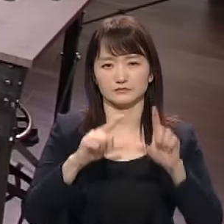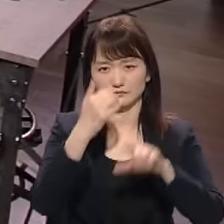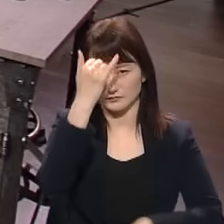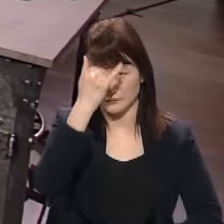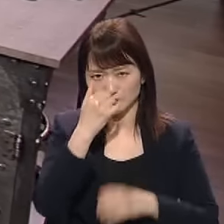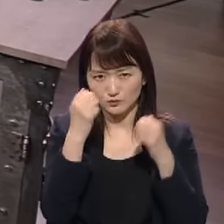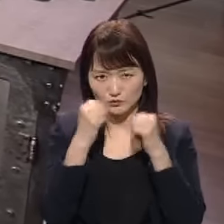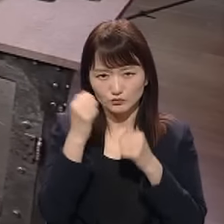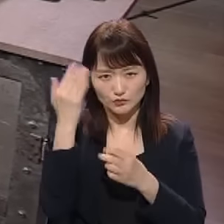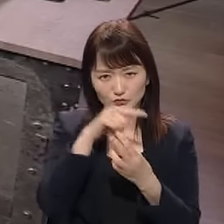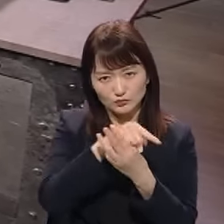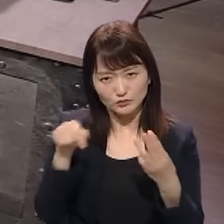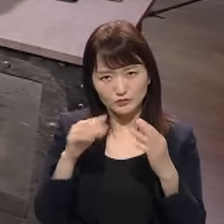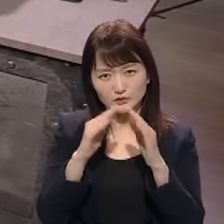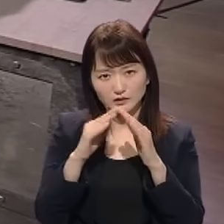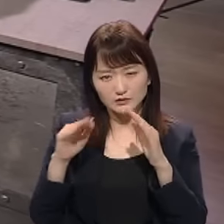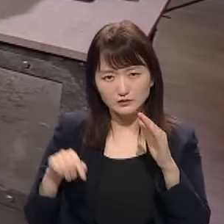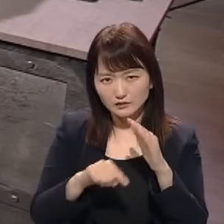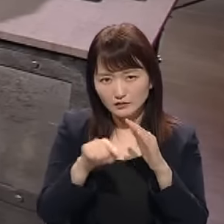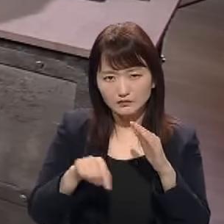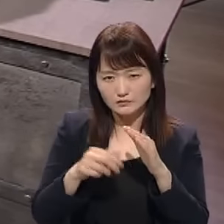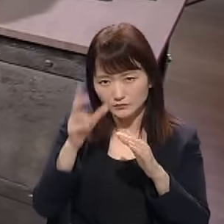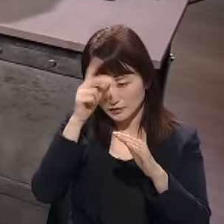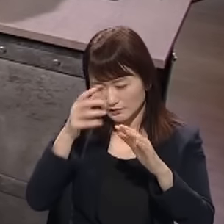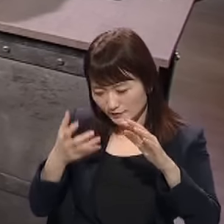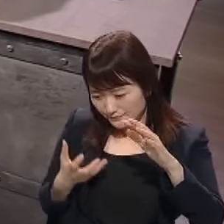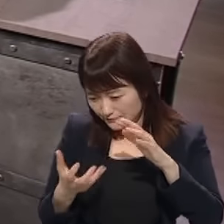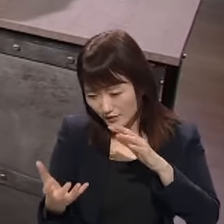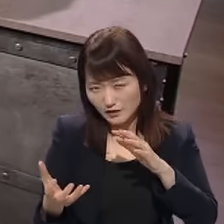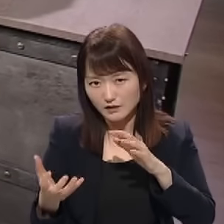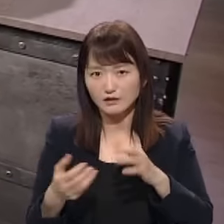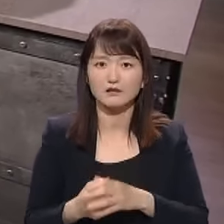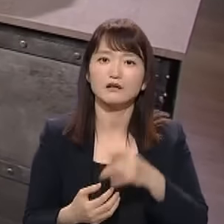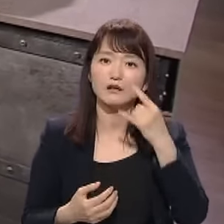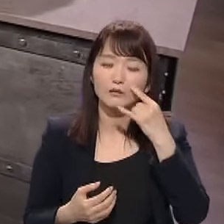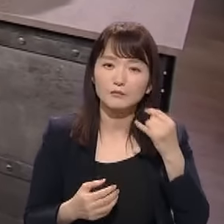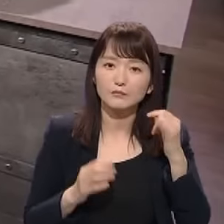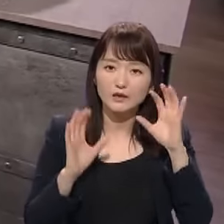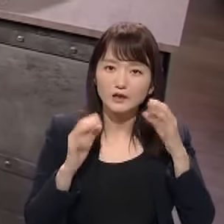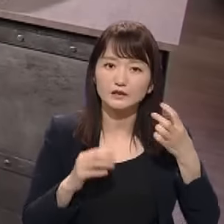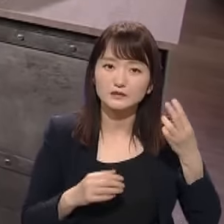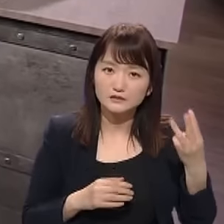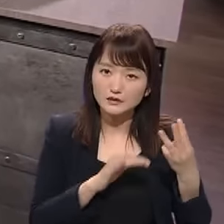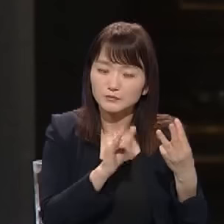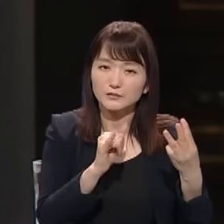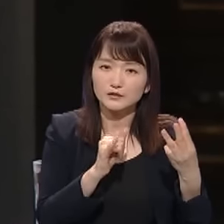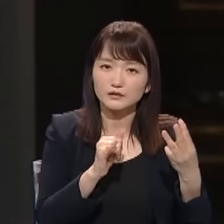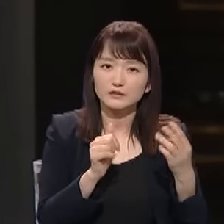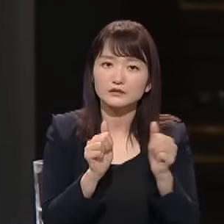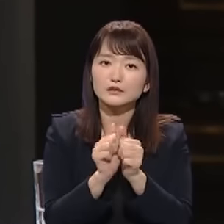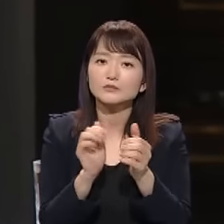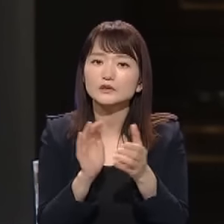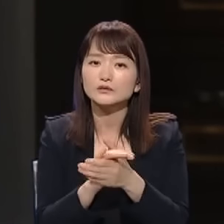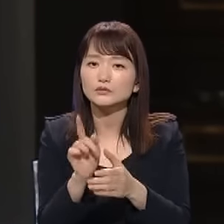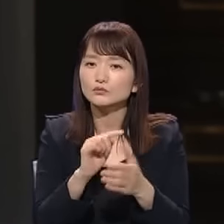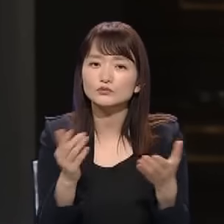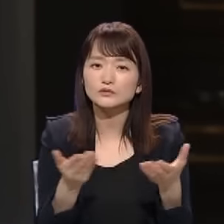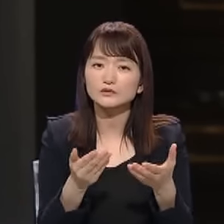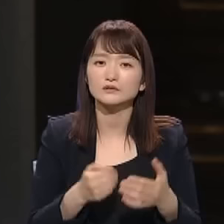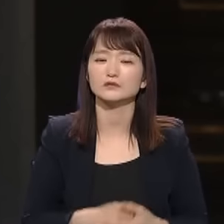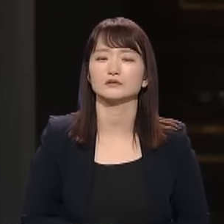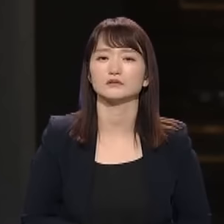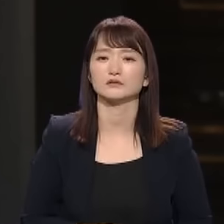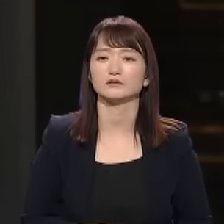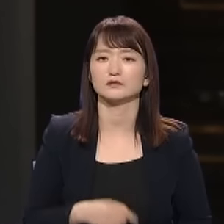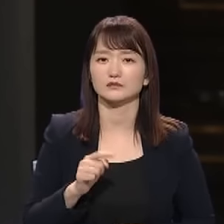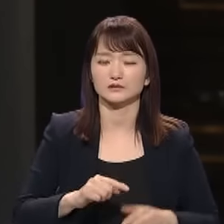청주의 한 가정집에 경찰이 탁 들이닥쳤습니다. 엄마와 아이들 셋, 그리고 엄마의 남자친구. 도대체 무슨 일이 있었던 거죠? 그렇게 다섯이 살고 있던